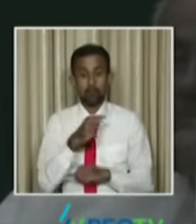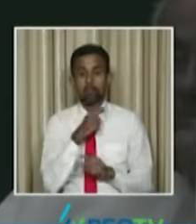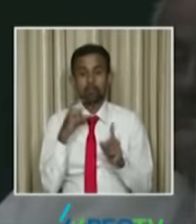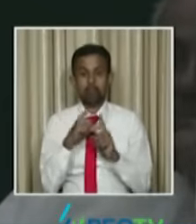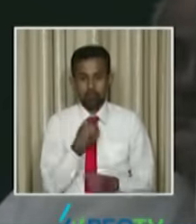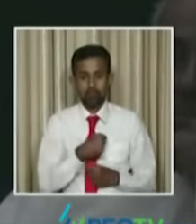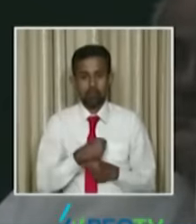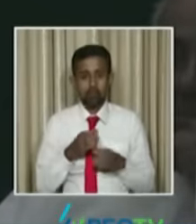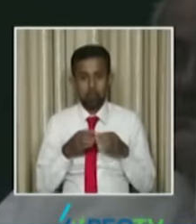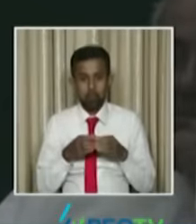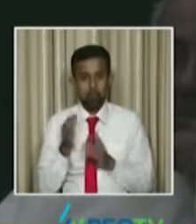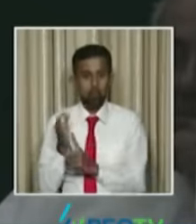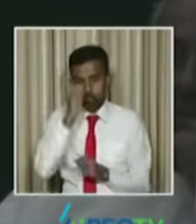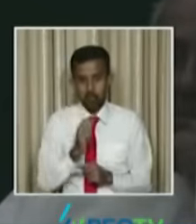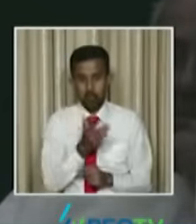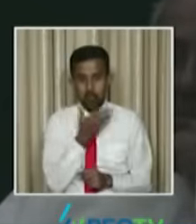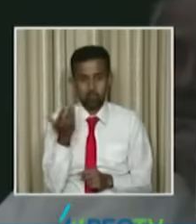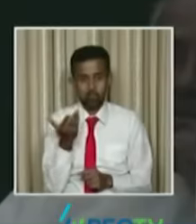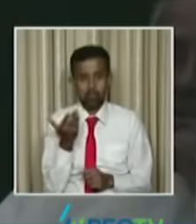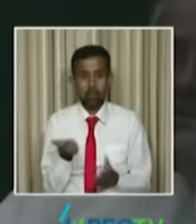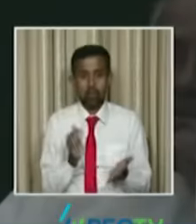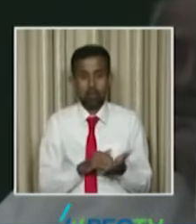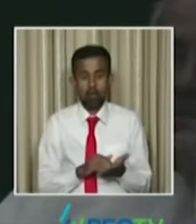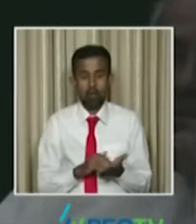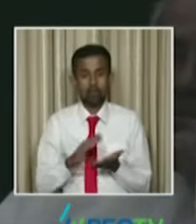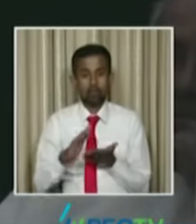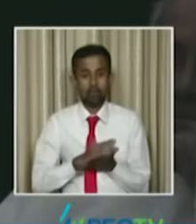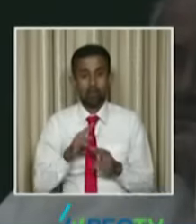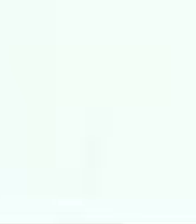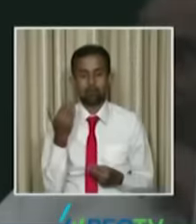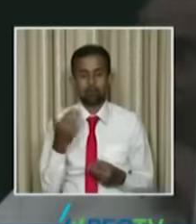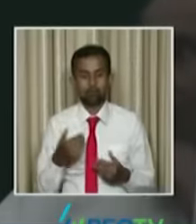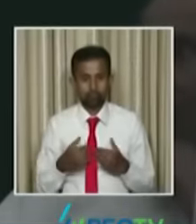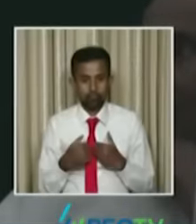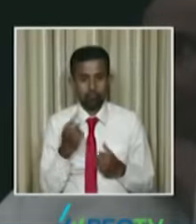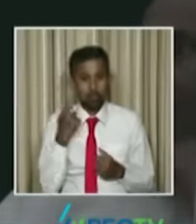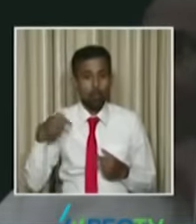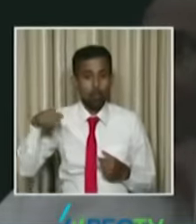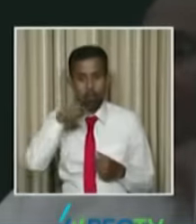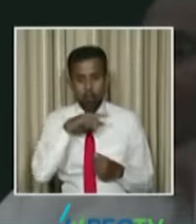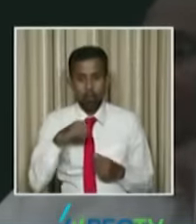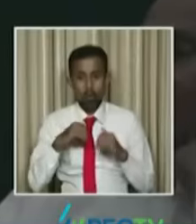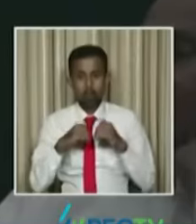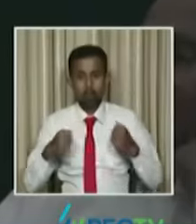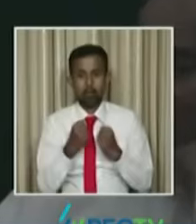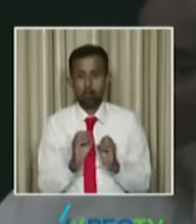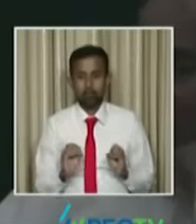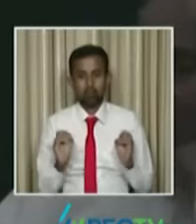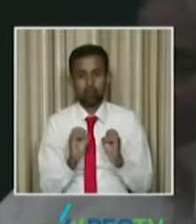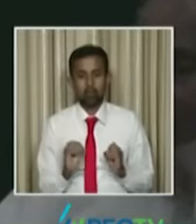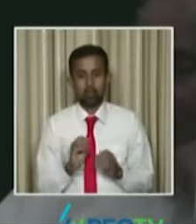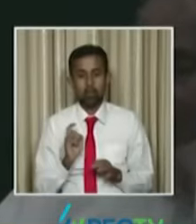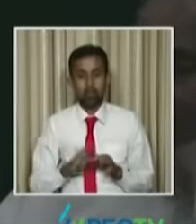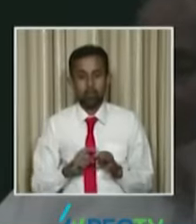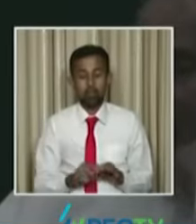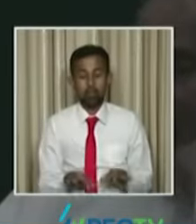අපිට ලැබුණාම ජනාධිපතිතුමාට පුළුවන් ආපහු තව සහන ටිකක් පෙබරවාරි මාසේ ලබා දෙන්න. අපි සියලු දෙනා බෙදිලා ගහගන්නේ නැතුව මේ